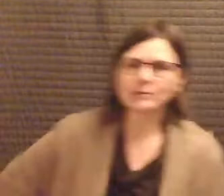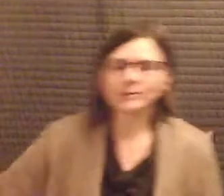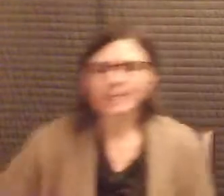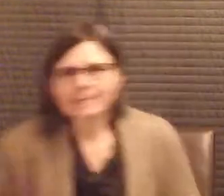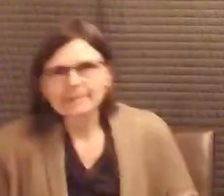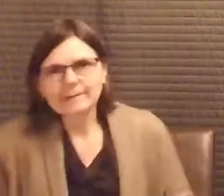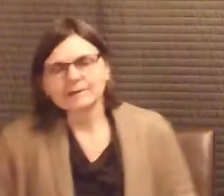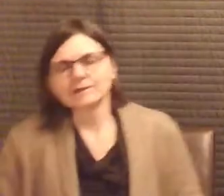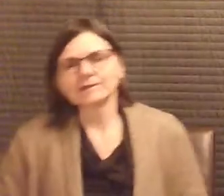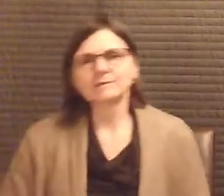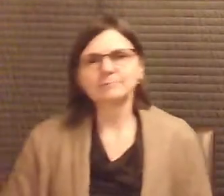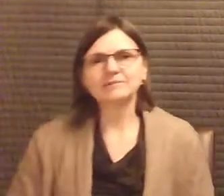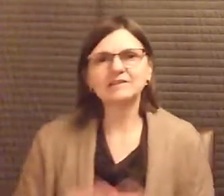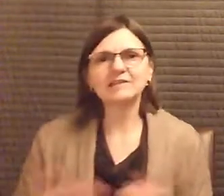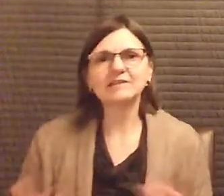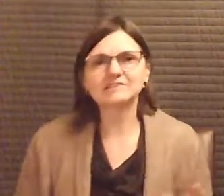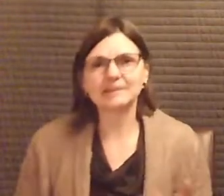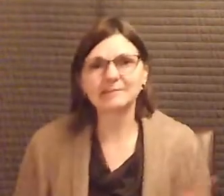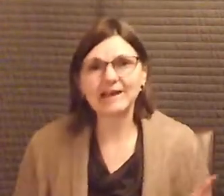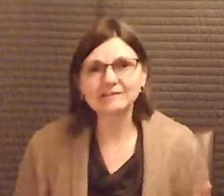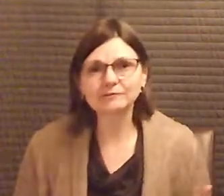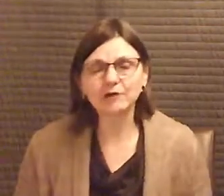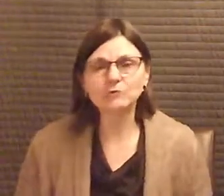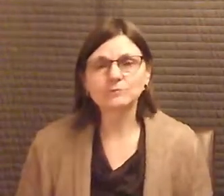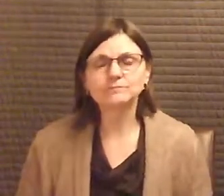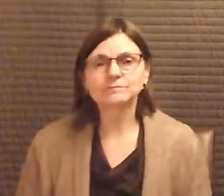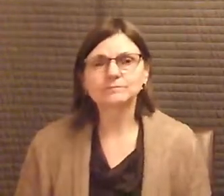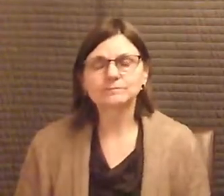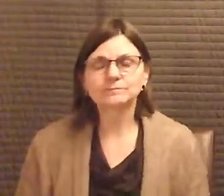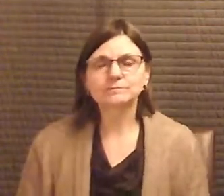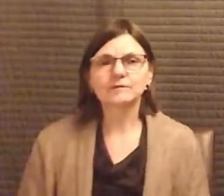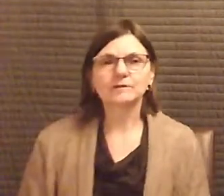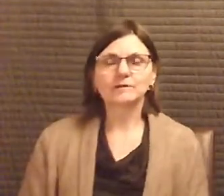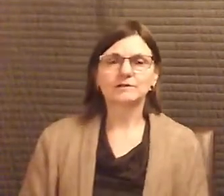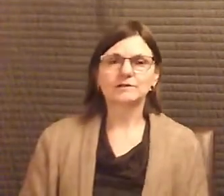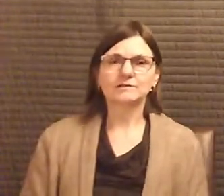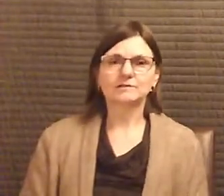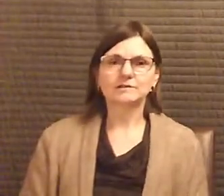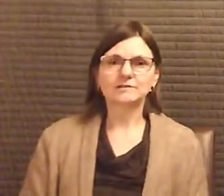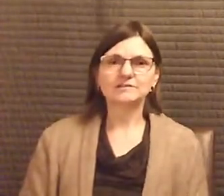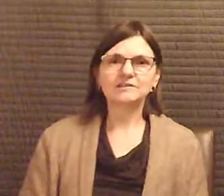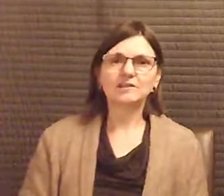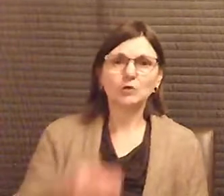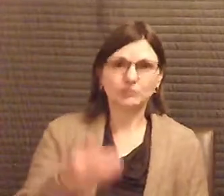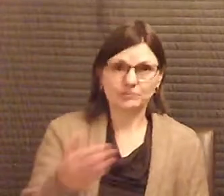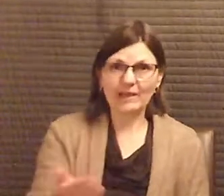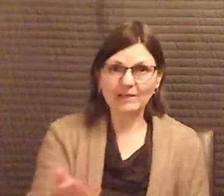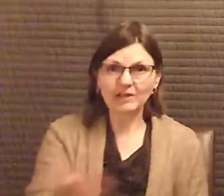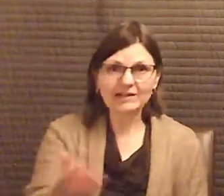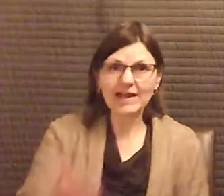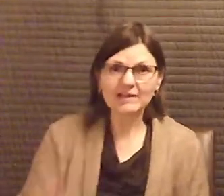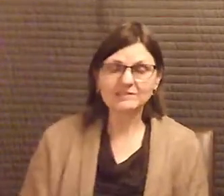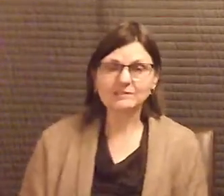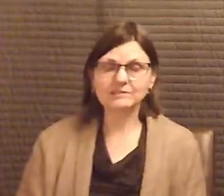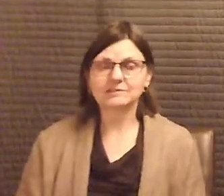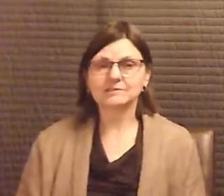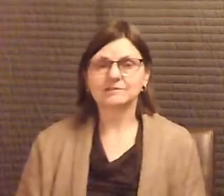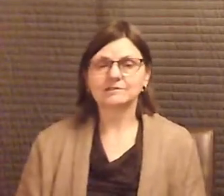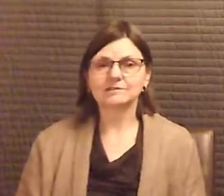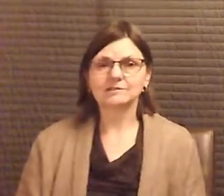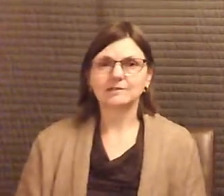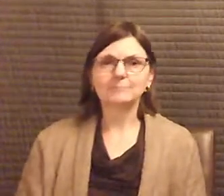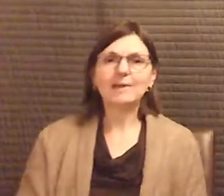binnenste zullen zomaar in deze samaritaanse vrouw zie je wat oudere solutions ik heb overspelige relatie